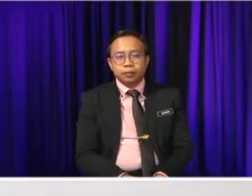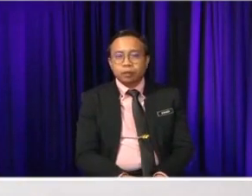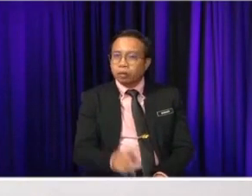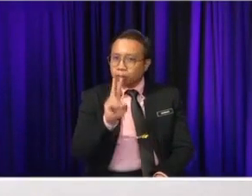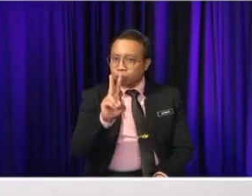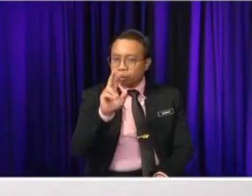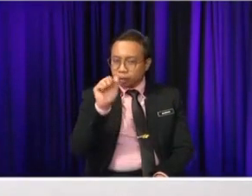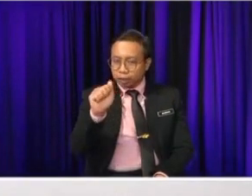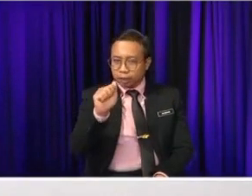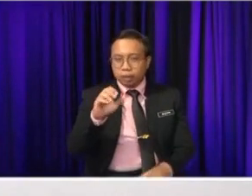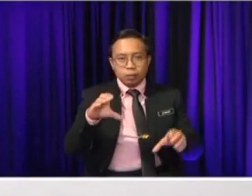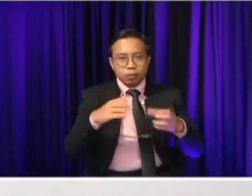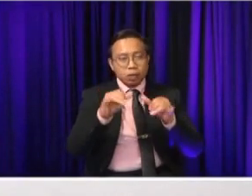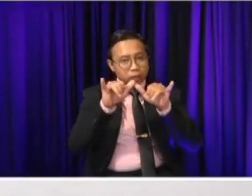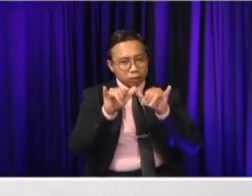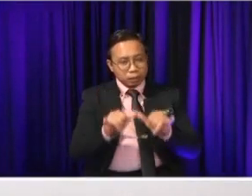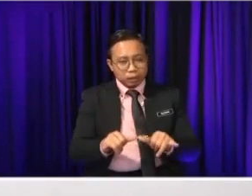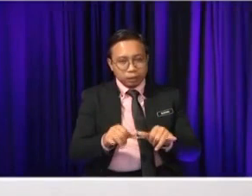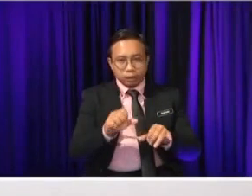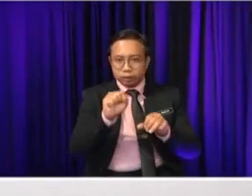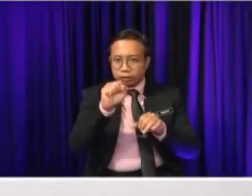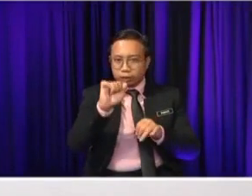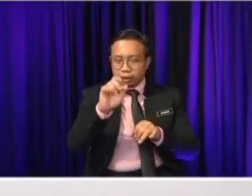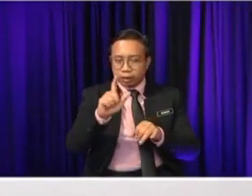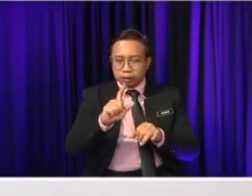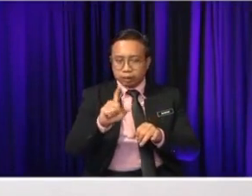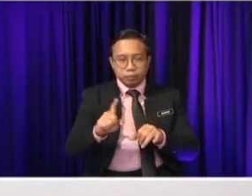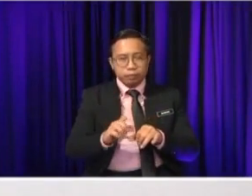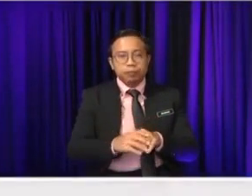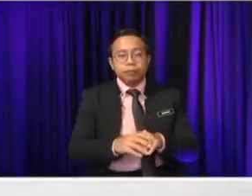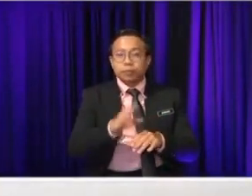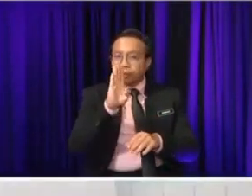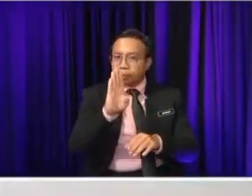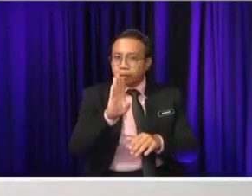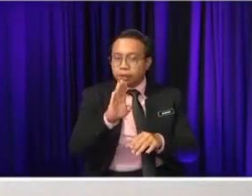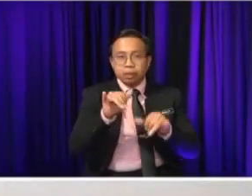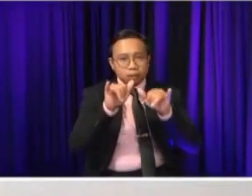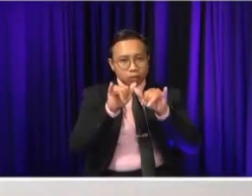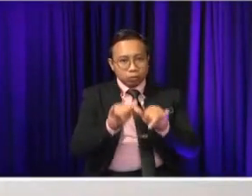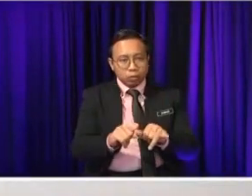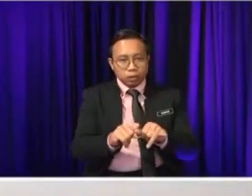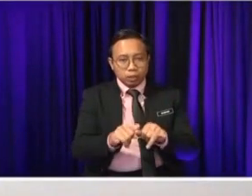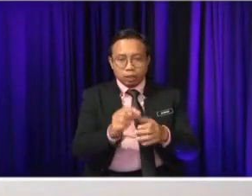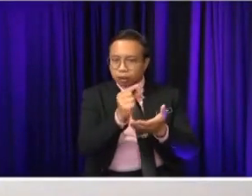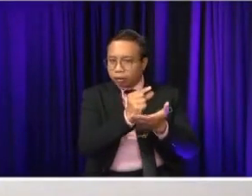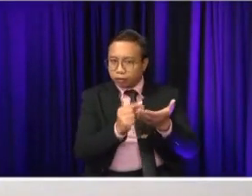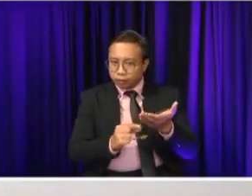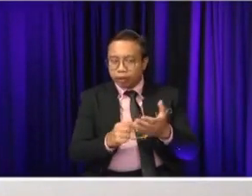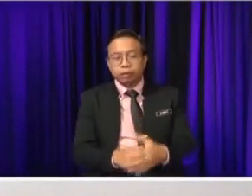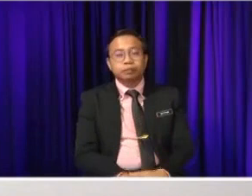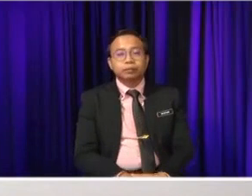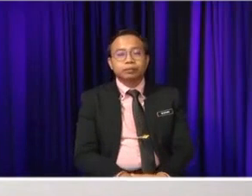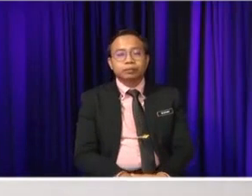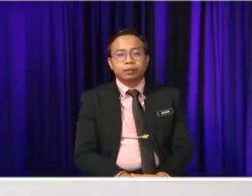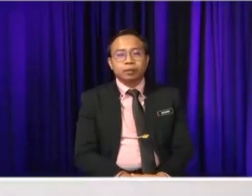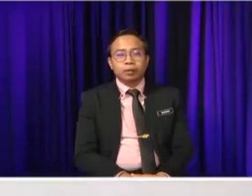e membuat tetapan size menentukan perisaian grafik Oke